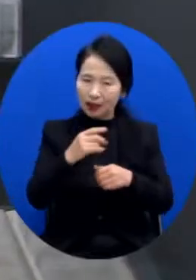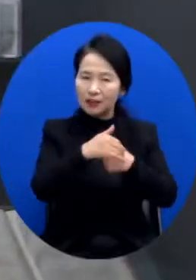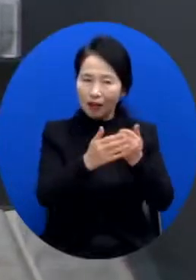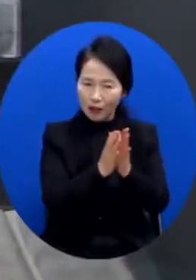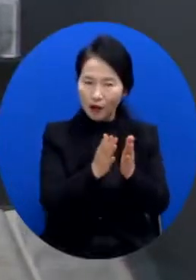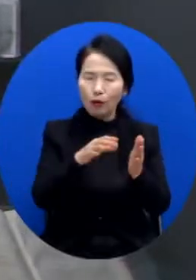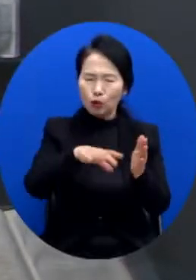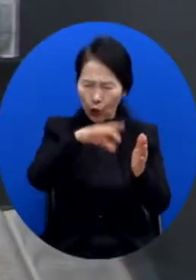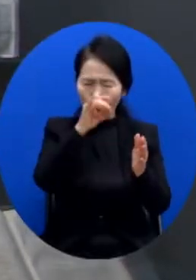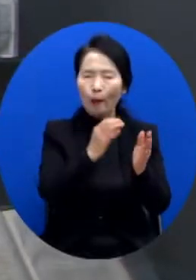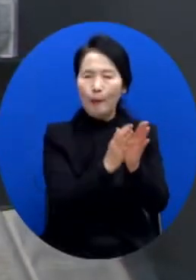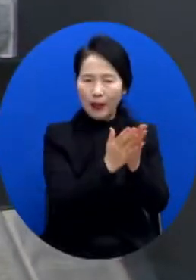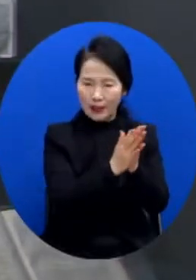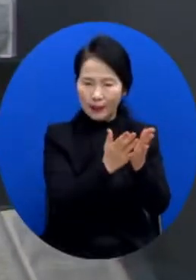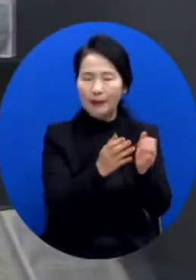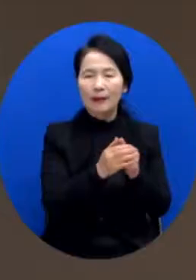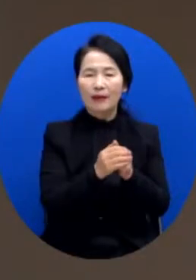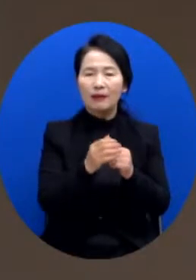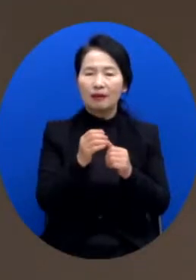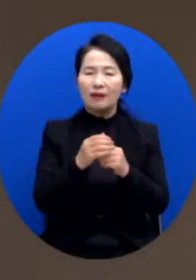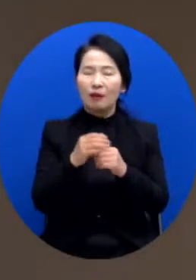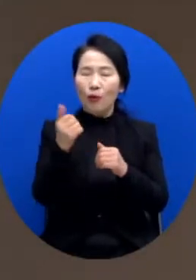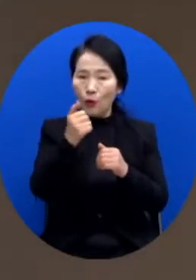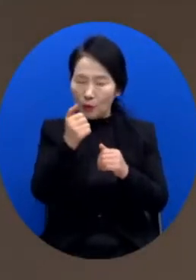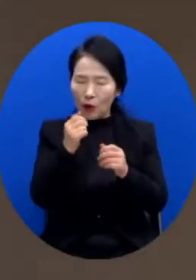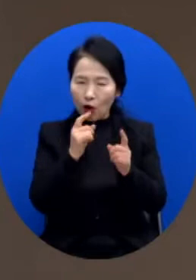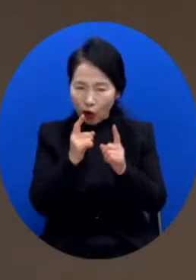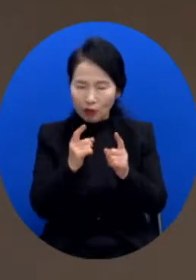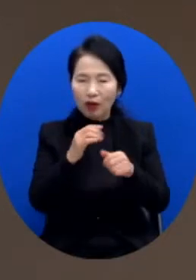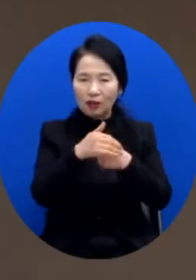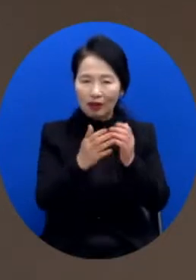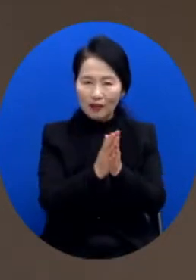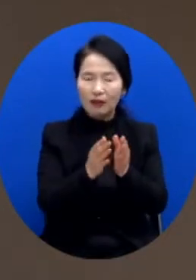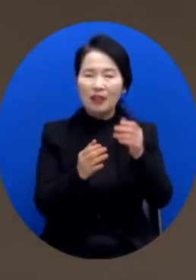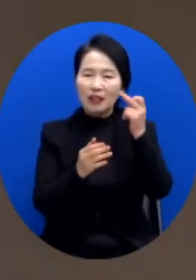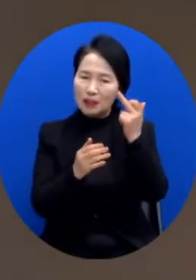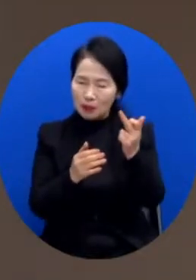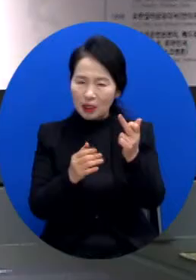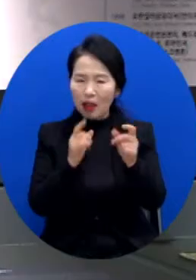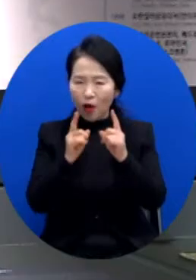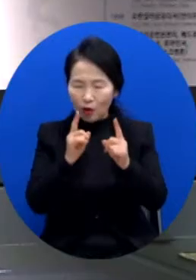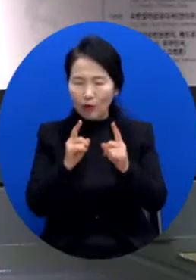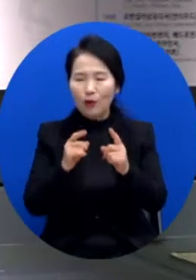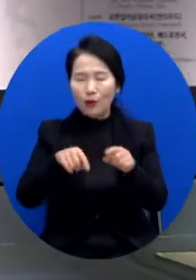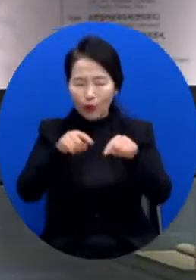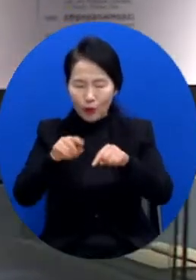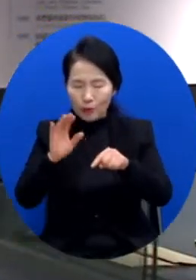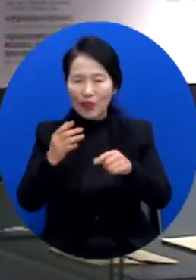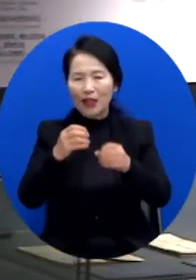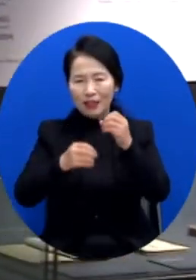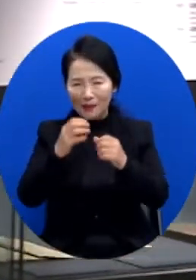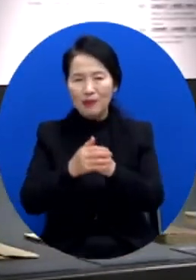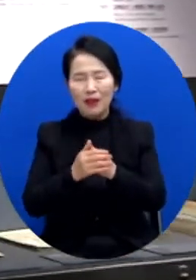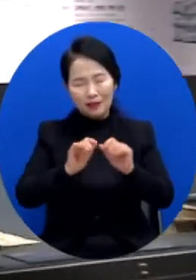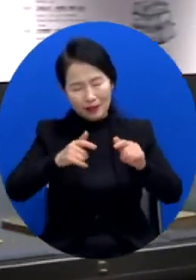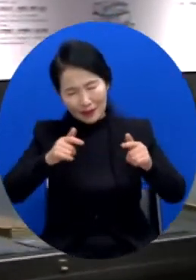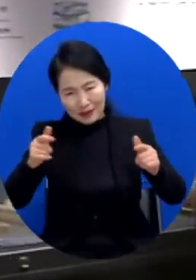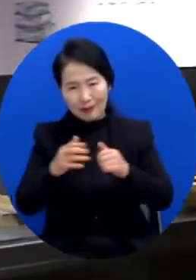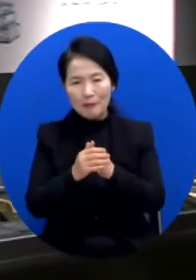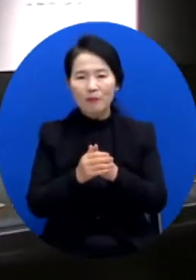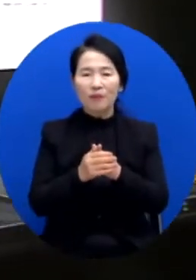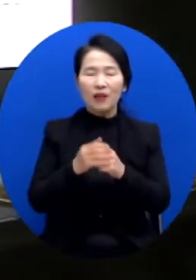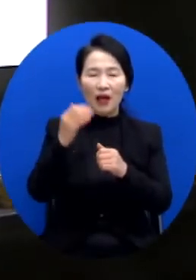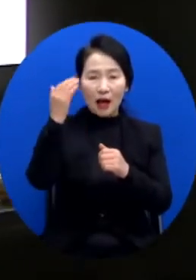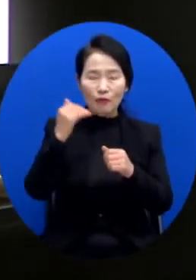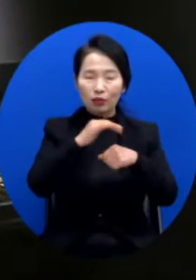50여 개 언어로 구성된 성경들과 17개국 언어로 녹음된 시편. 19세기부터 시작된 한국